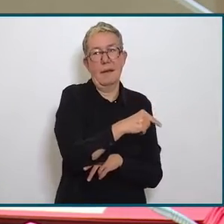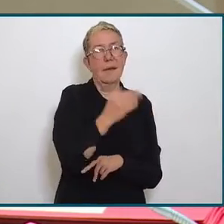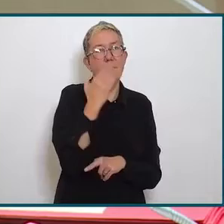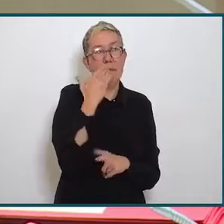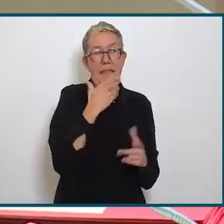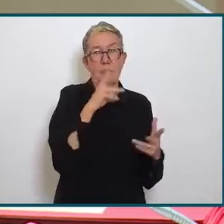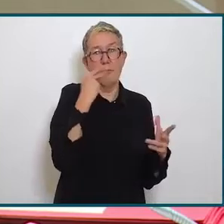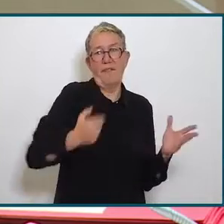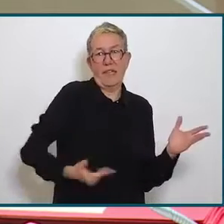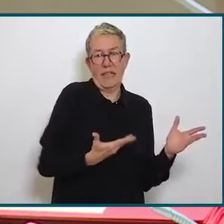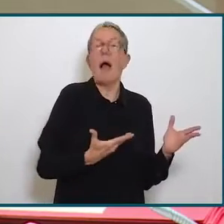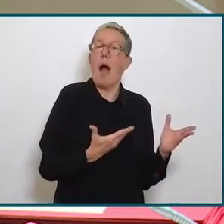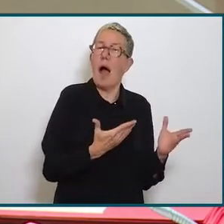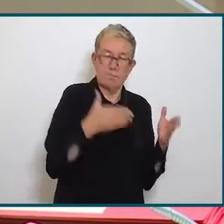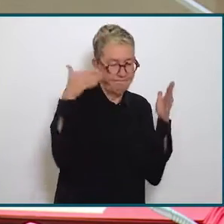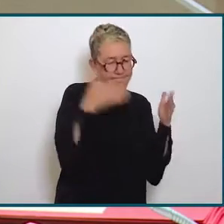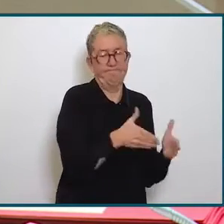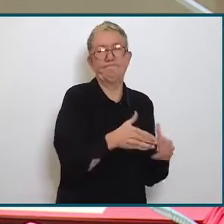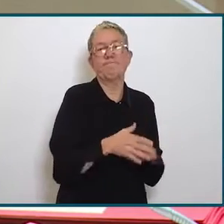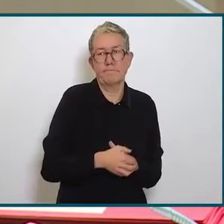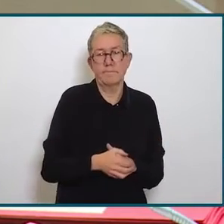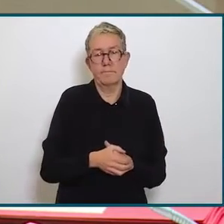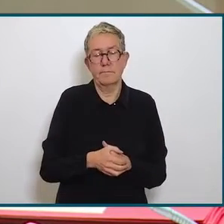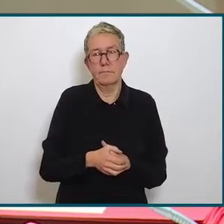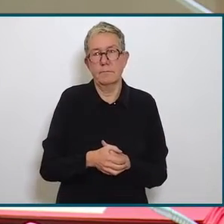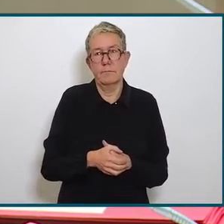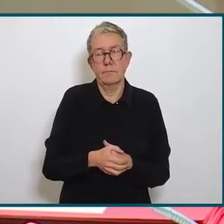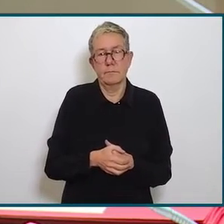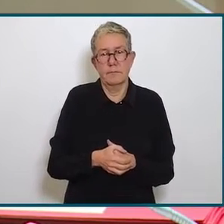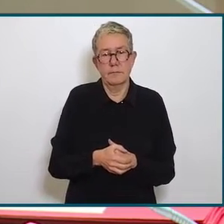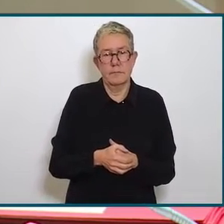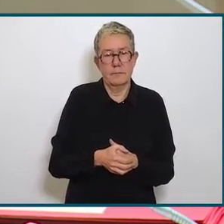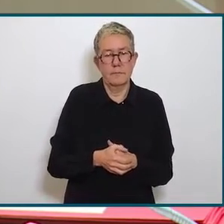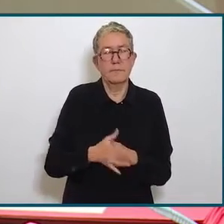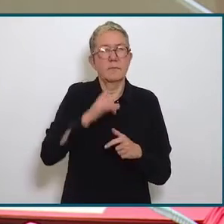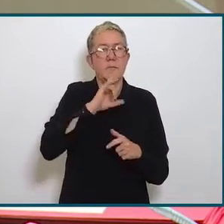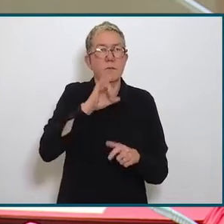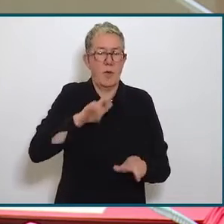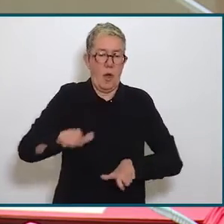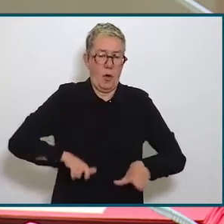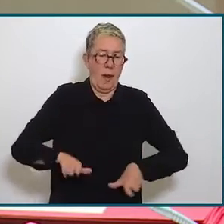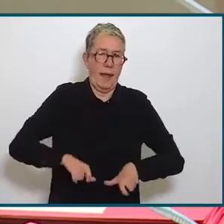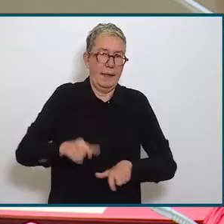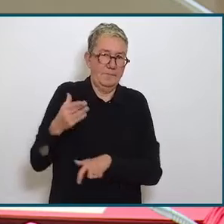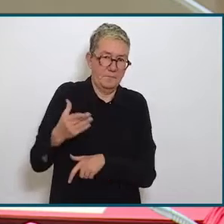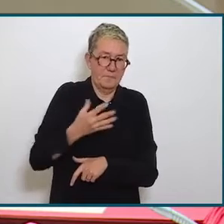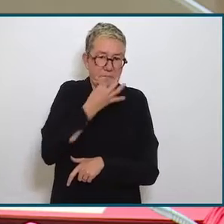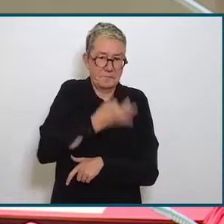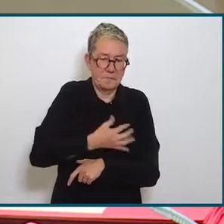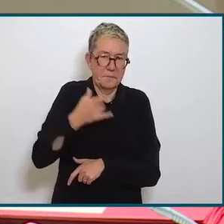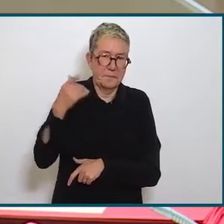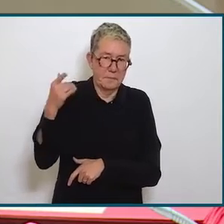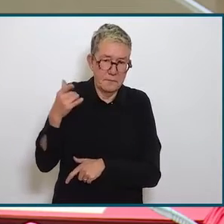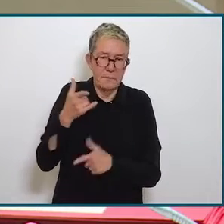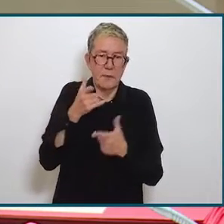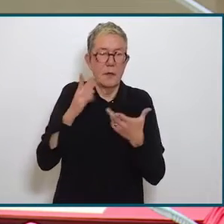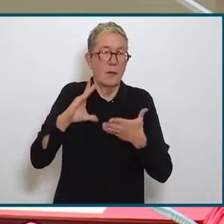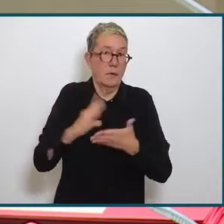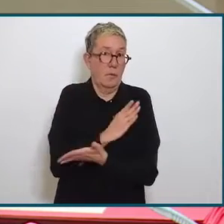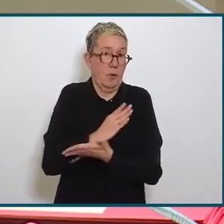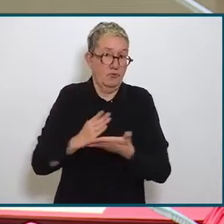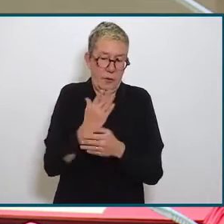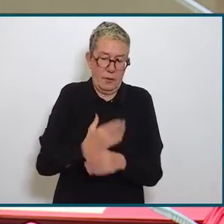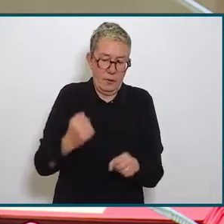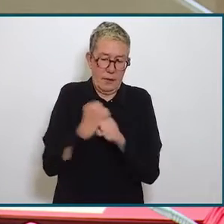victime. Notre collègue Johan Nedelec, en tant qu'adjoint en charge de la tranquillité urbaine, porte pour notre équipe le projet de création d'une